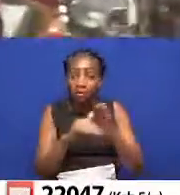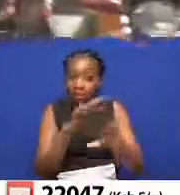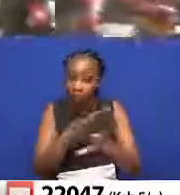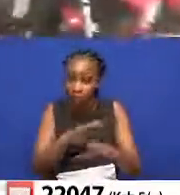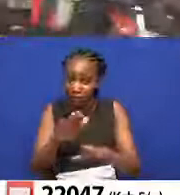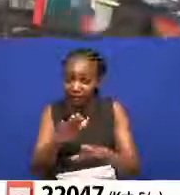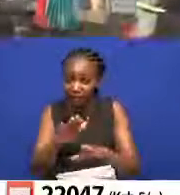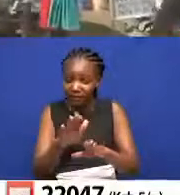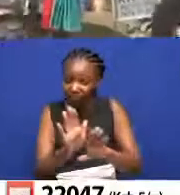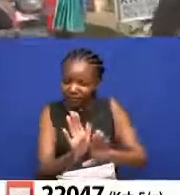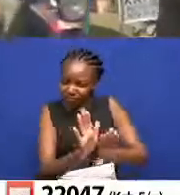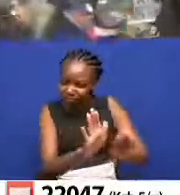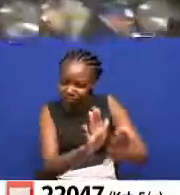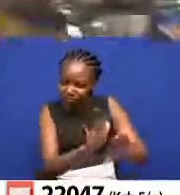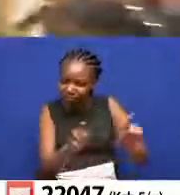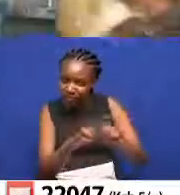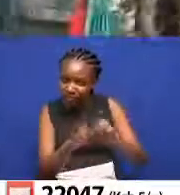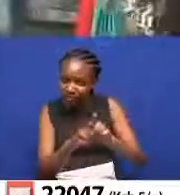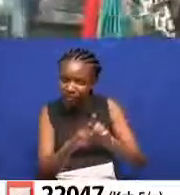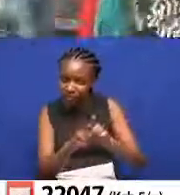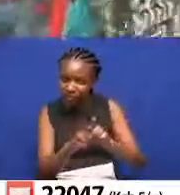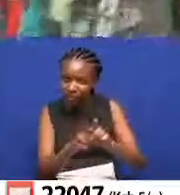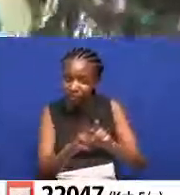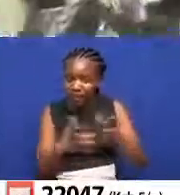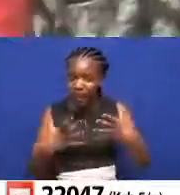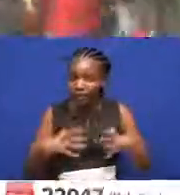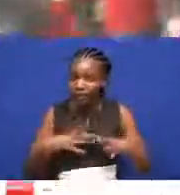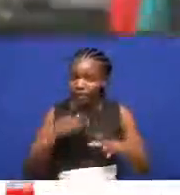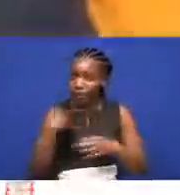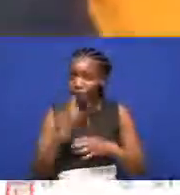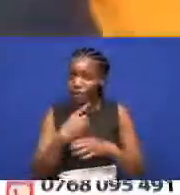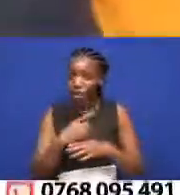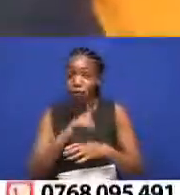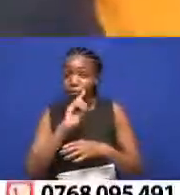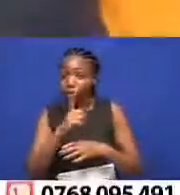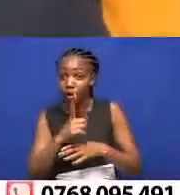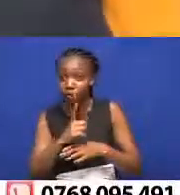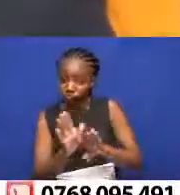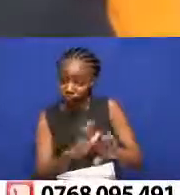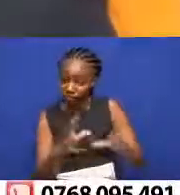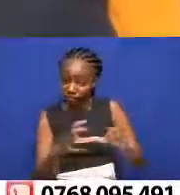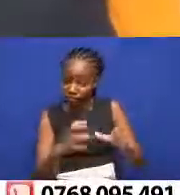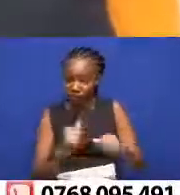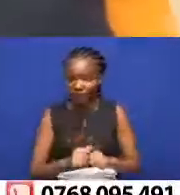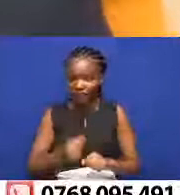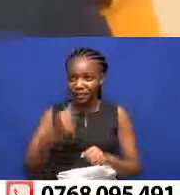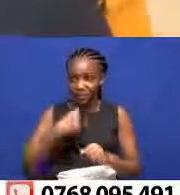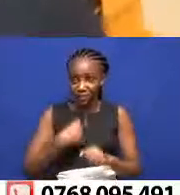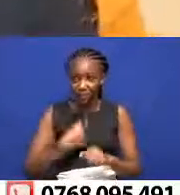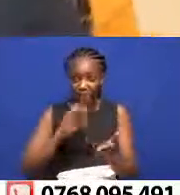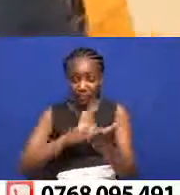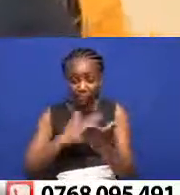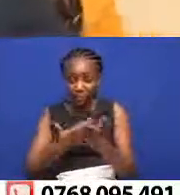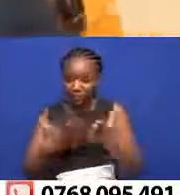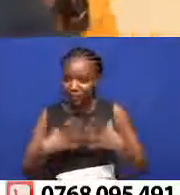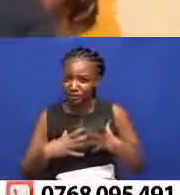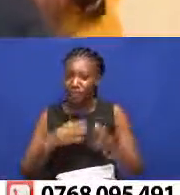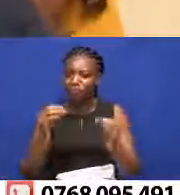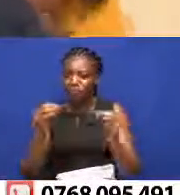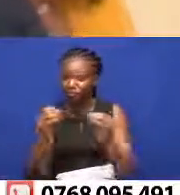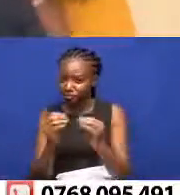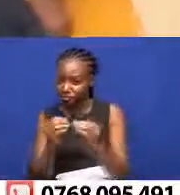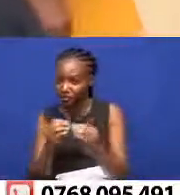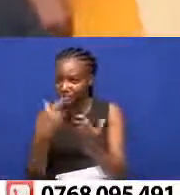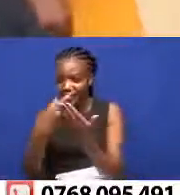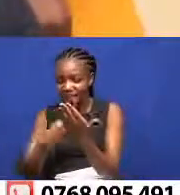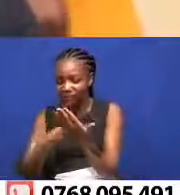distanced themselves from their colleagues who had threatened to ditch the party. Kachini naweze kuzungumza na